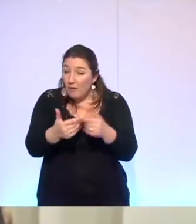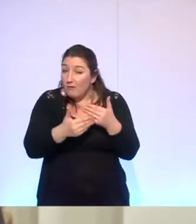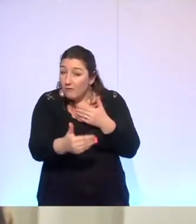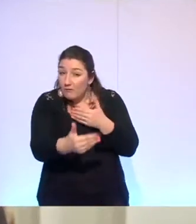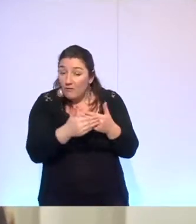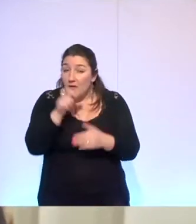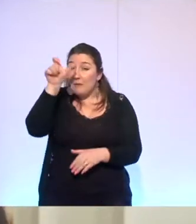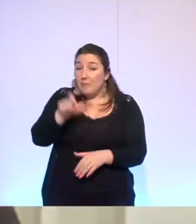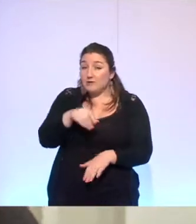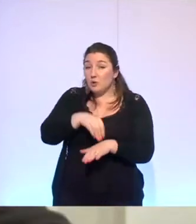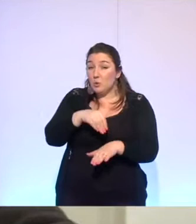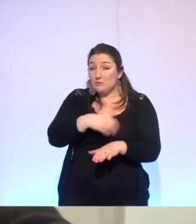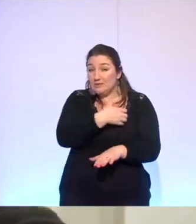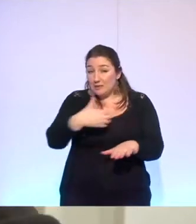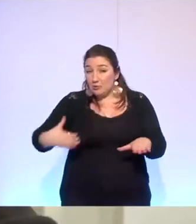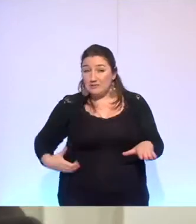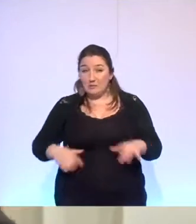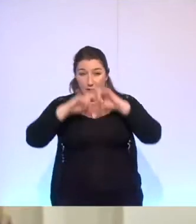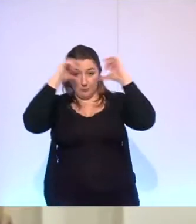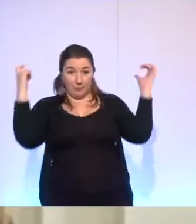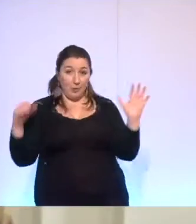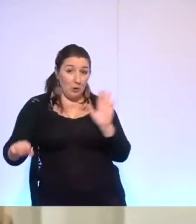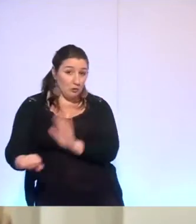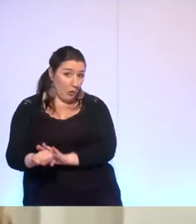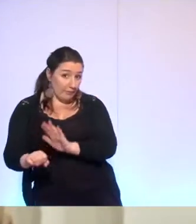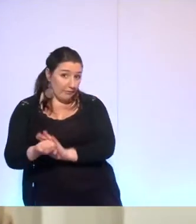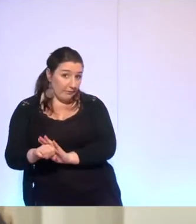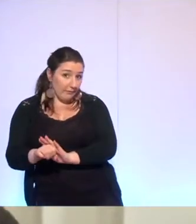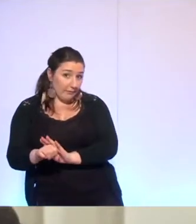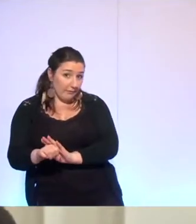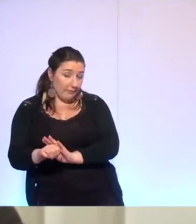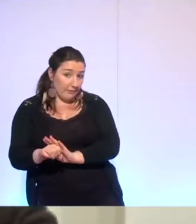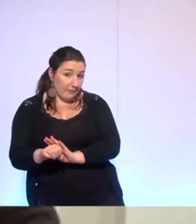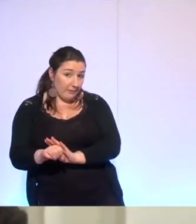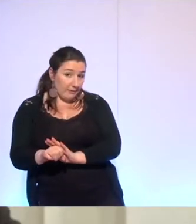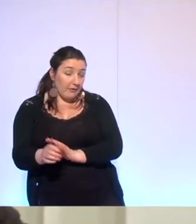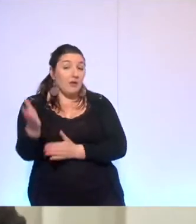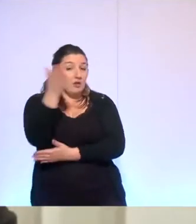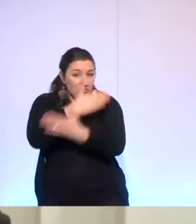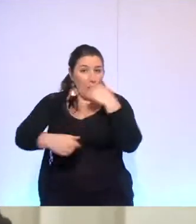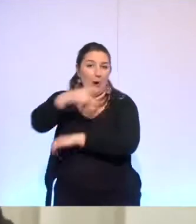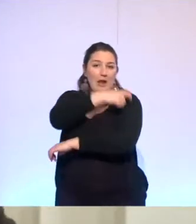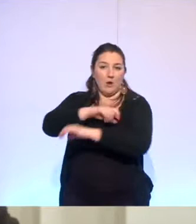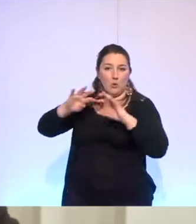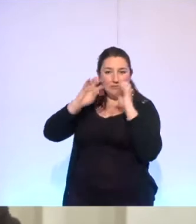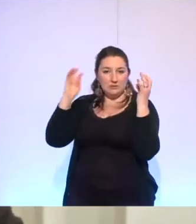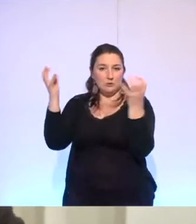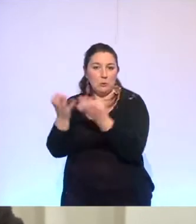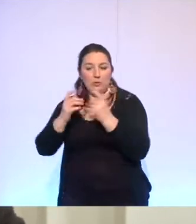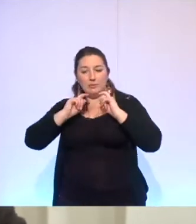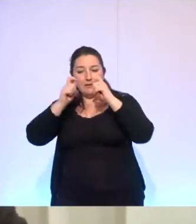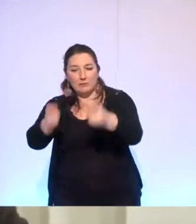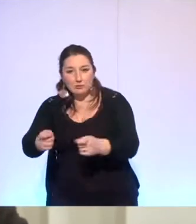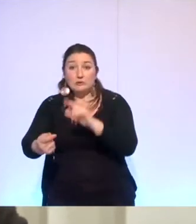un conseiller municipal de droite siégera au sein de la commission d'attribution des